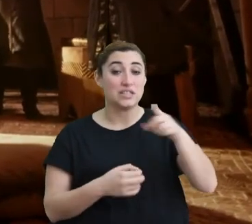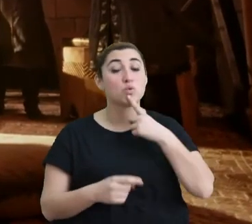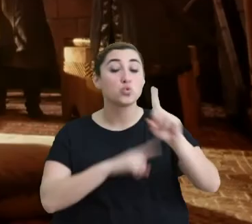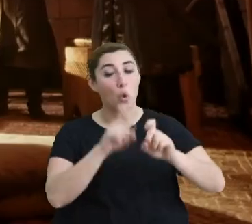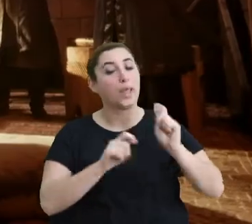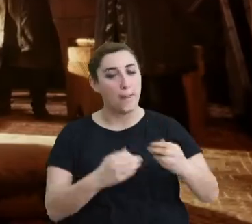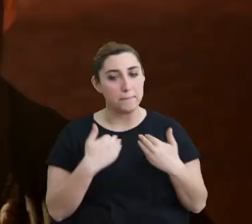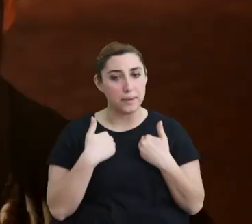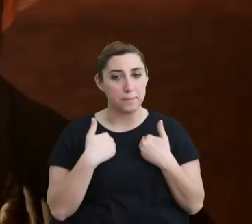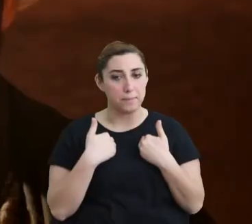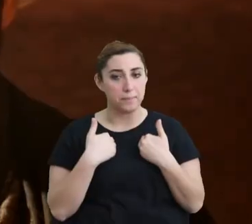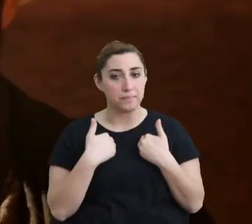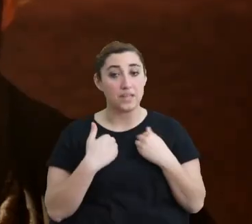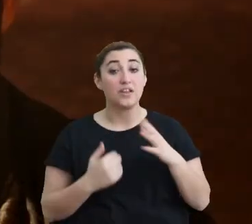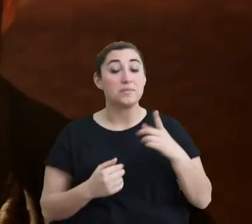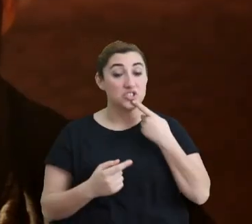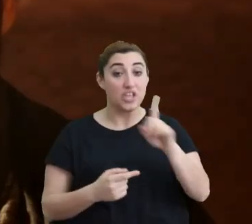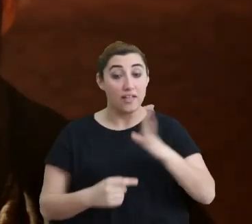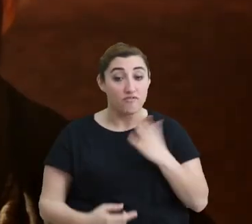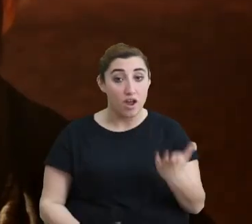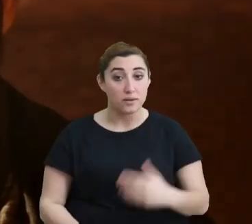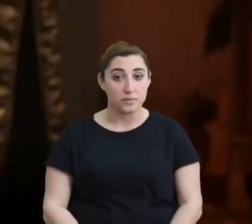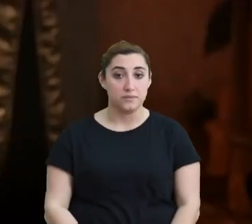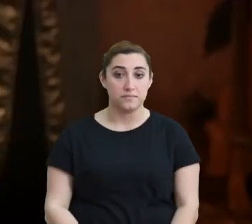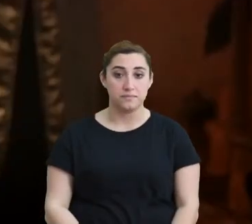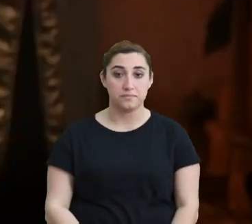sual ederiz. Var mıdır itirazın?